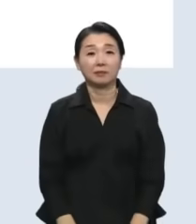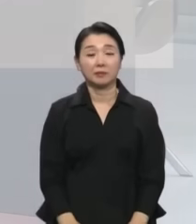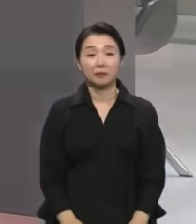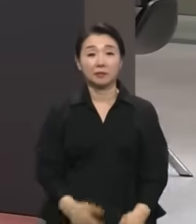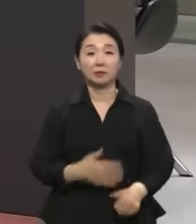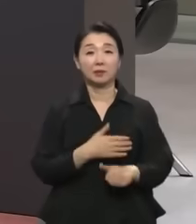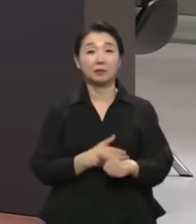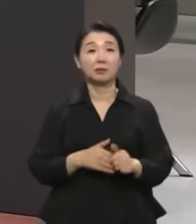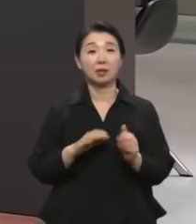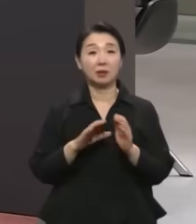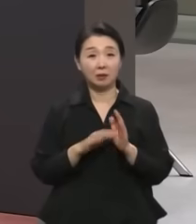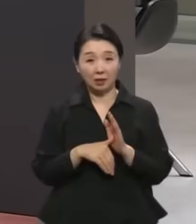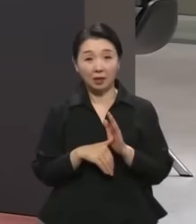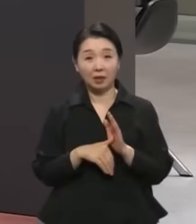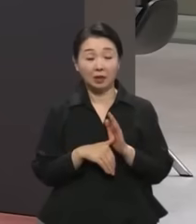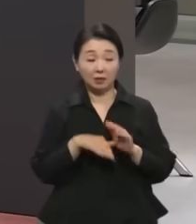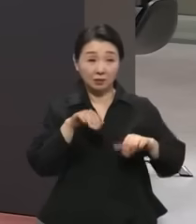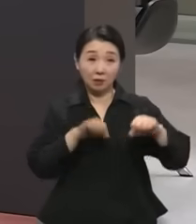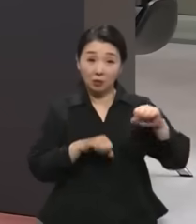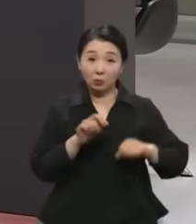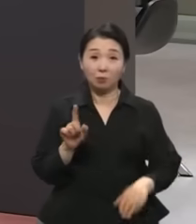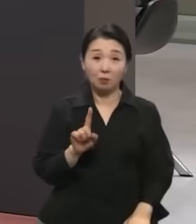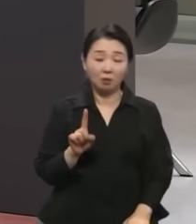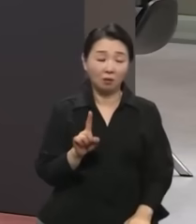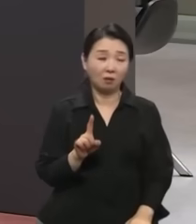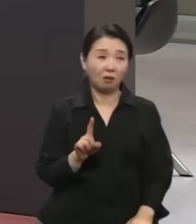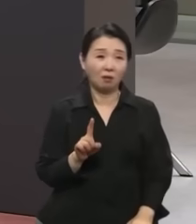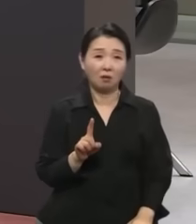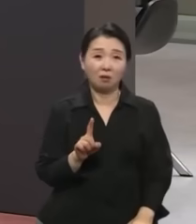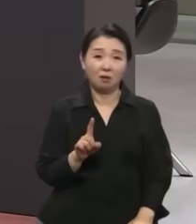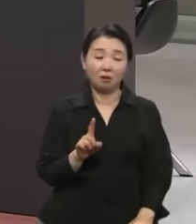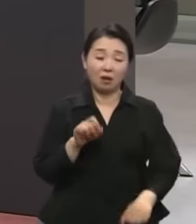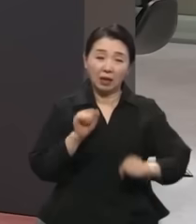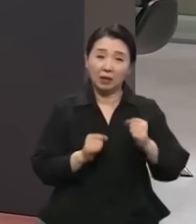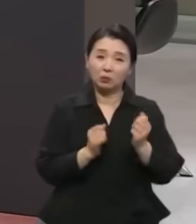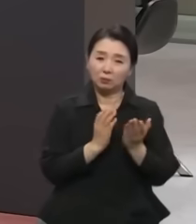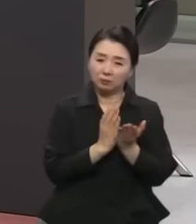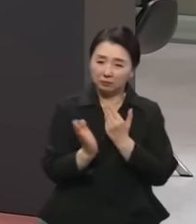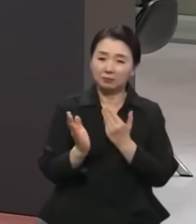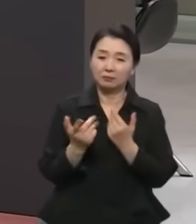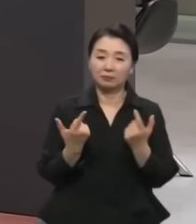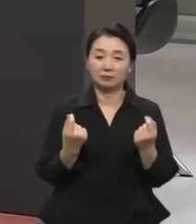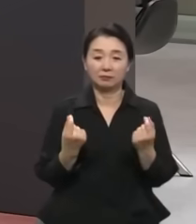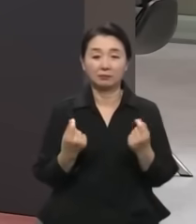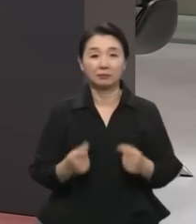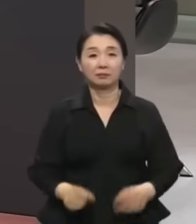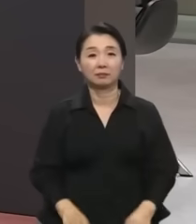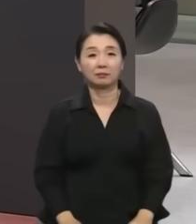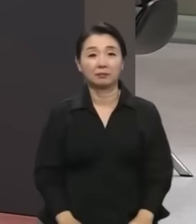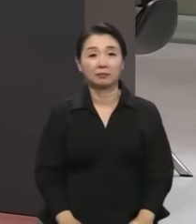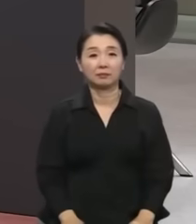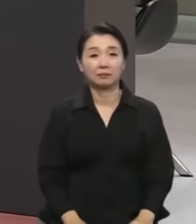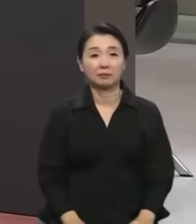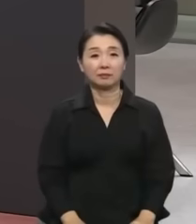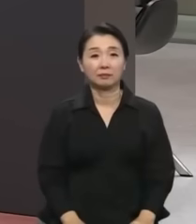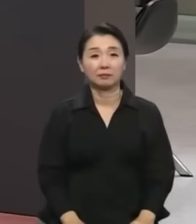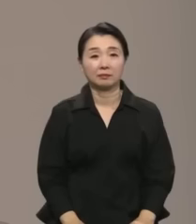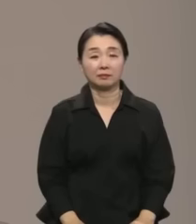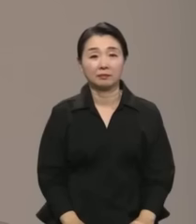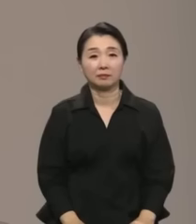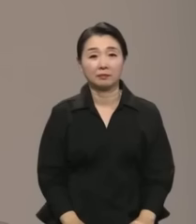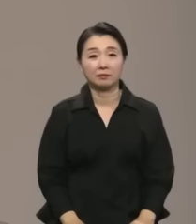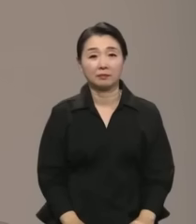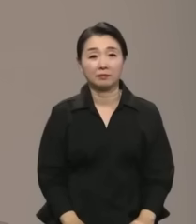상황에서 이런 식의 행위는 부적절한 행동임에도 없는 거 같습니다 어네 그 말씀하신